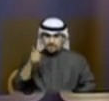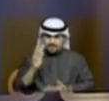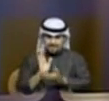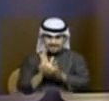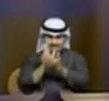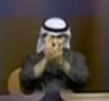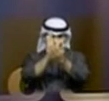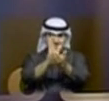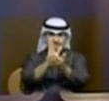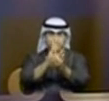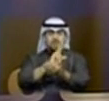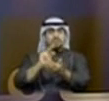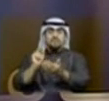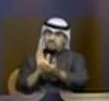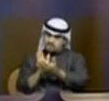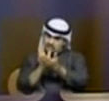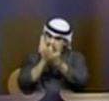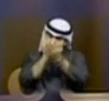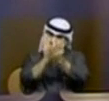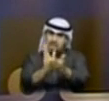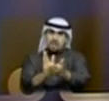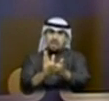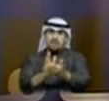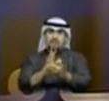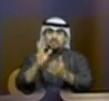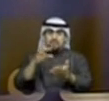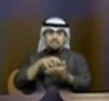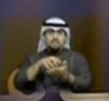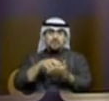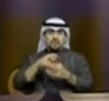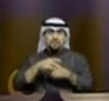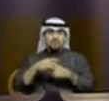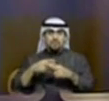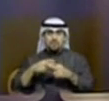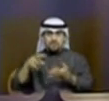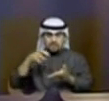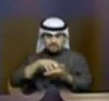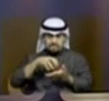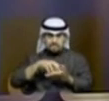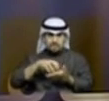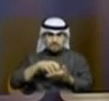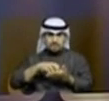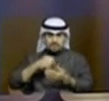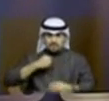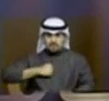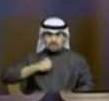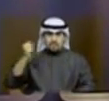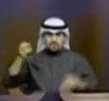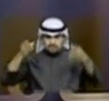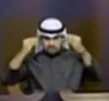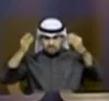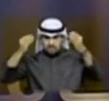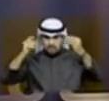لكل المؤسسات الثقافية في دولة الكويت وعلى رأسها المجلس الوطني للثقافة والفنون